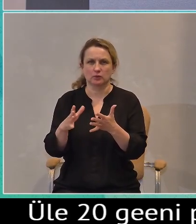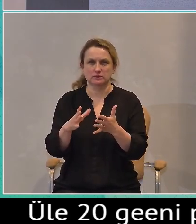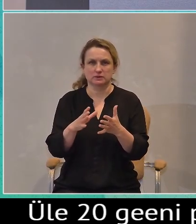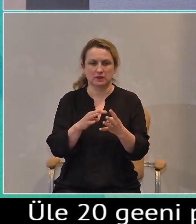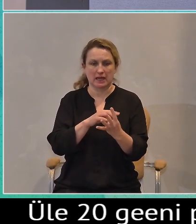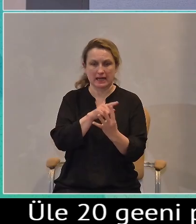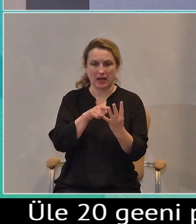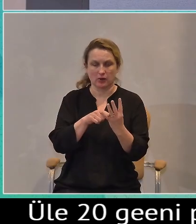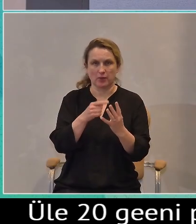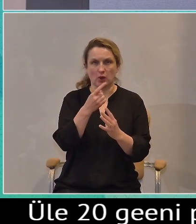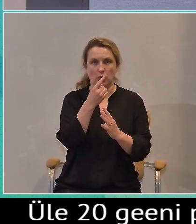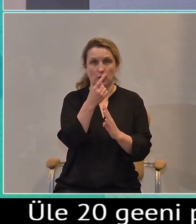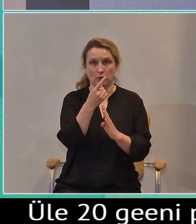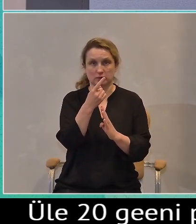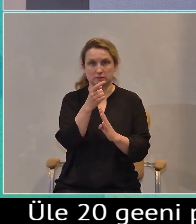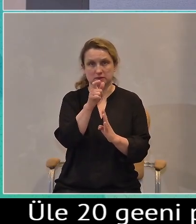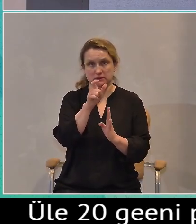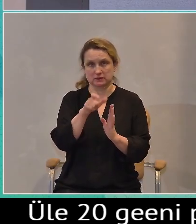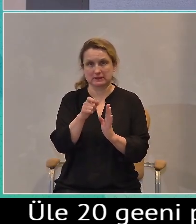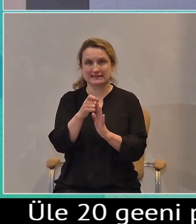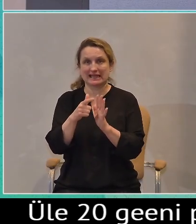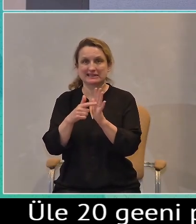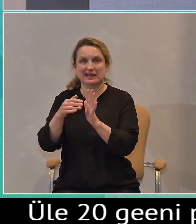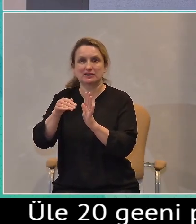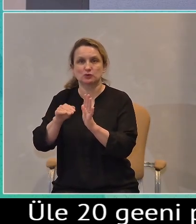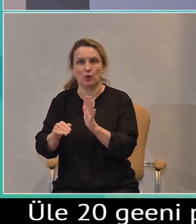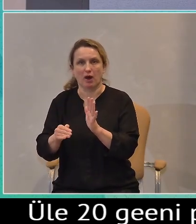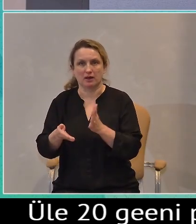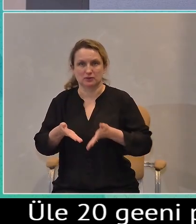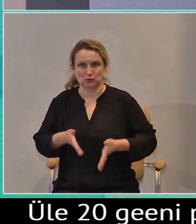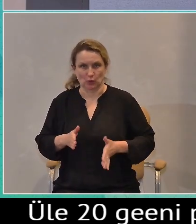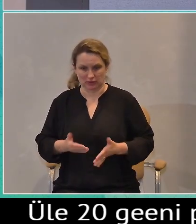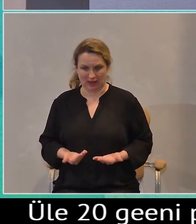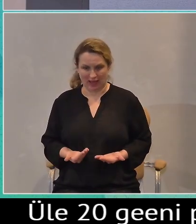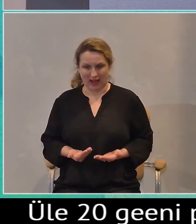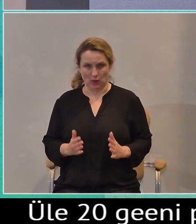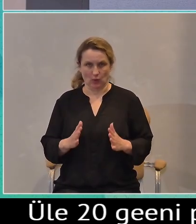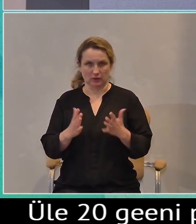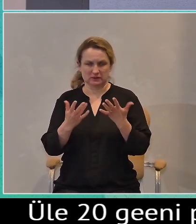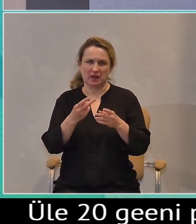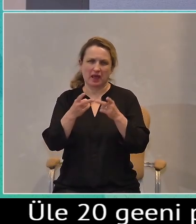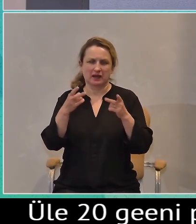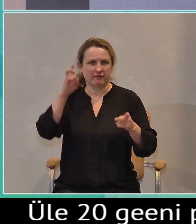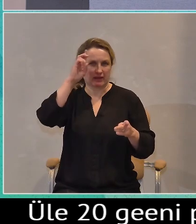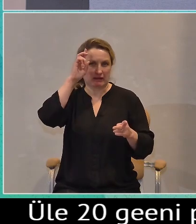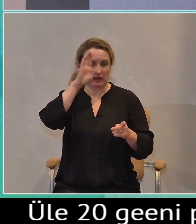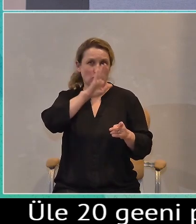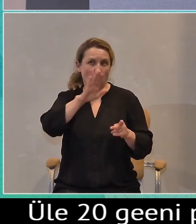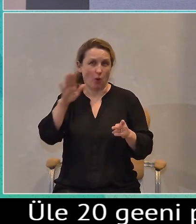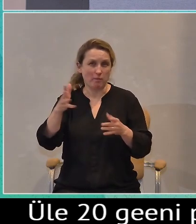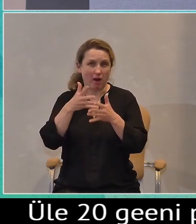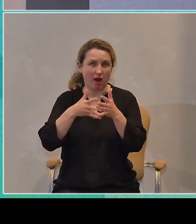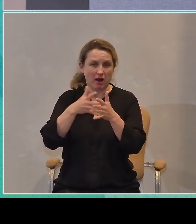alarühmal oleks 1 17 000 elussünni kohta, aga erinevate riikide andmetest võiks öelda, et keskmiselt võiks olla kogu